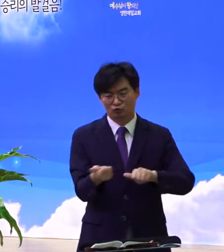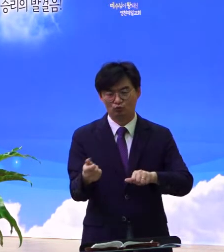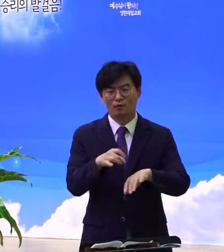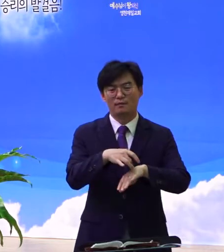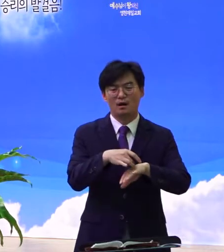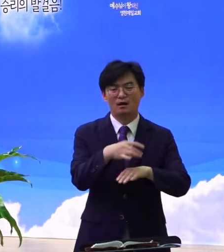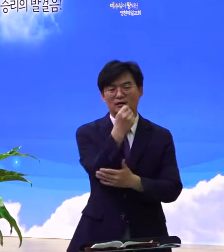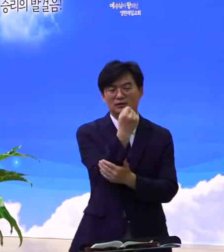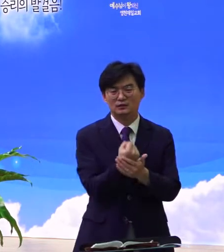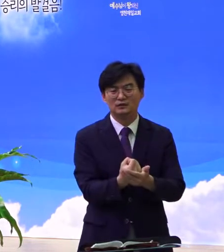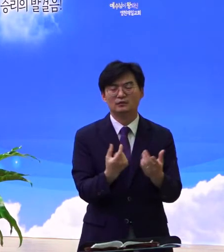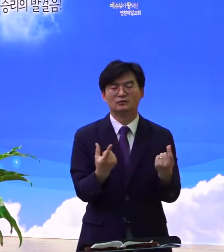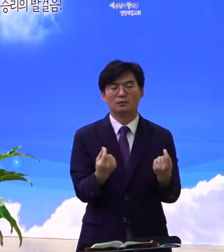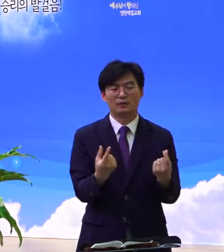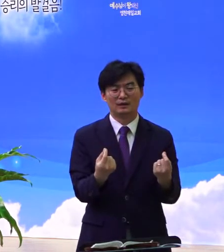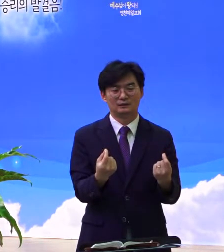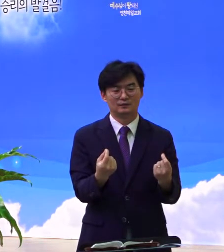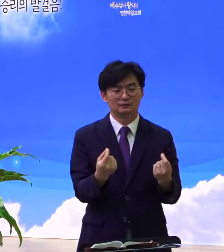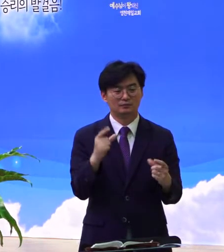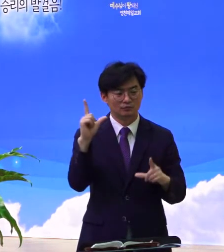것입니다.